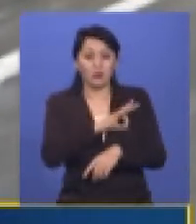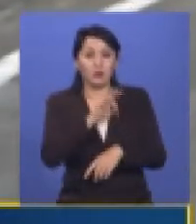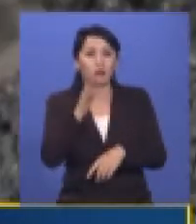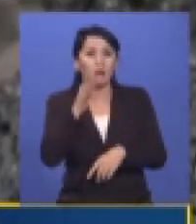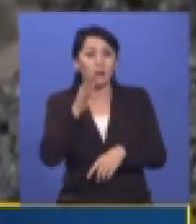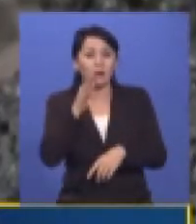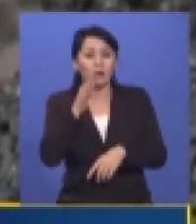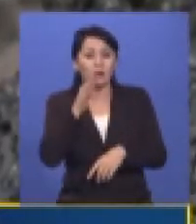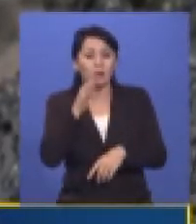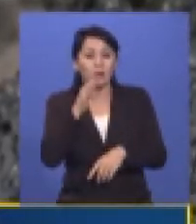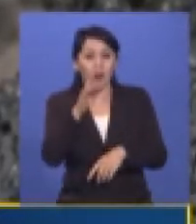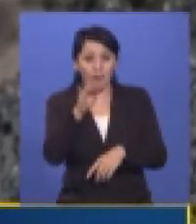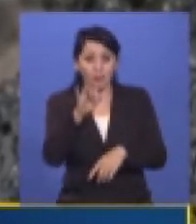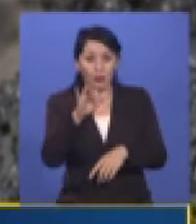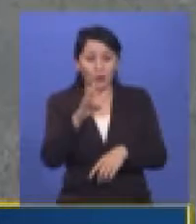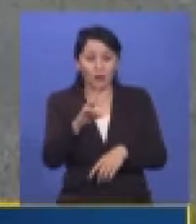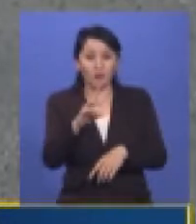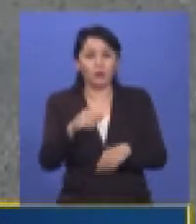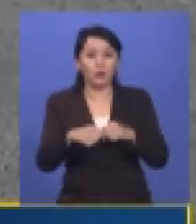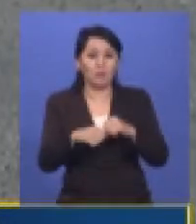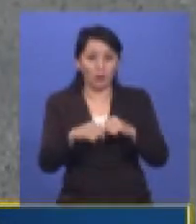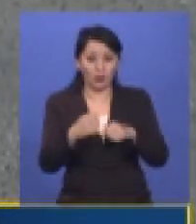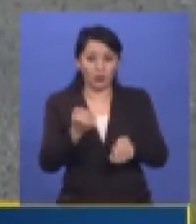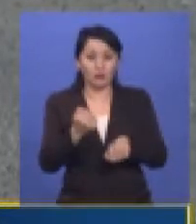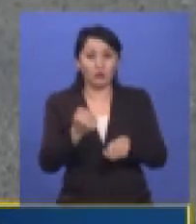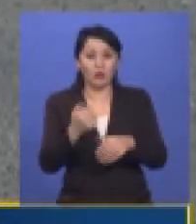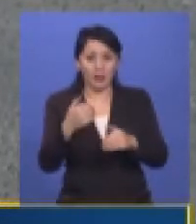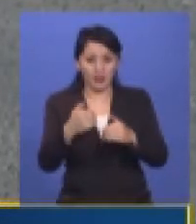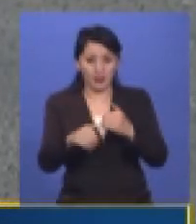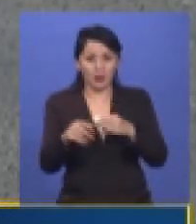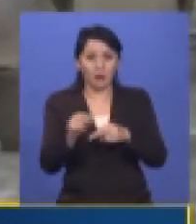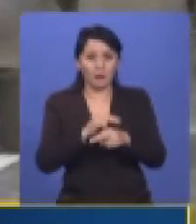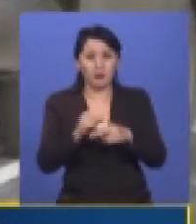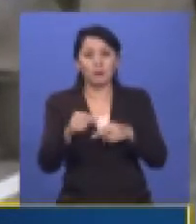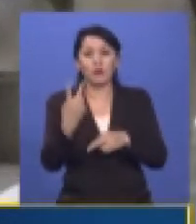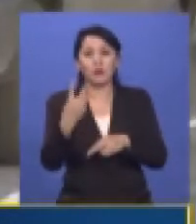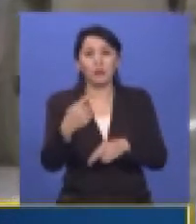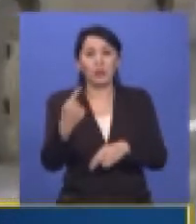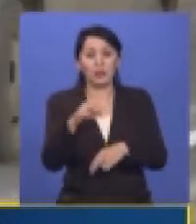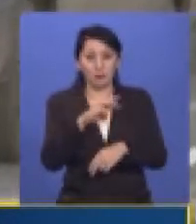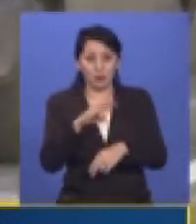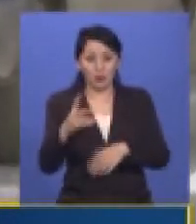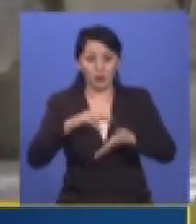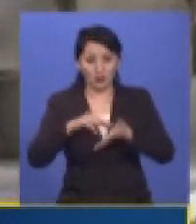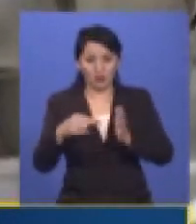өте келе нысанның бетон плиталары сөгіле бастады. Биыл орташа жөндеуге тағы 21 миллион теңге